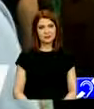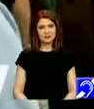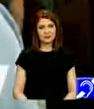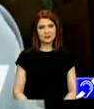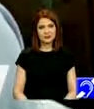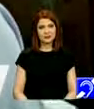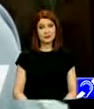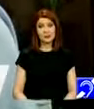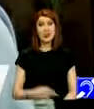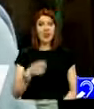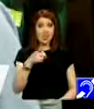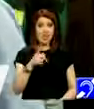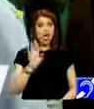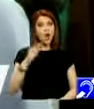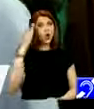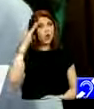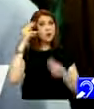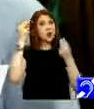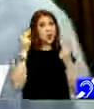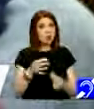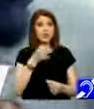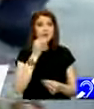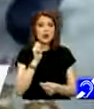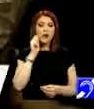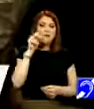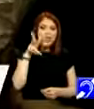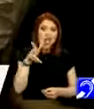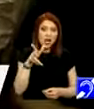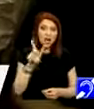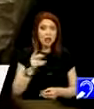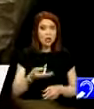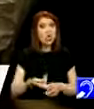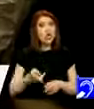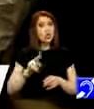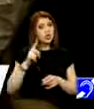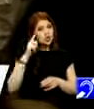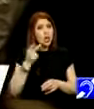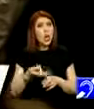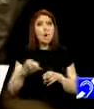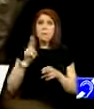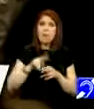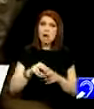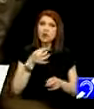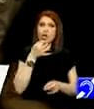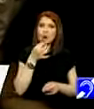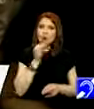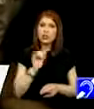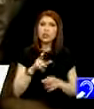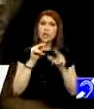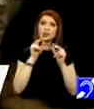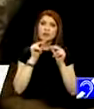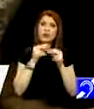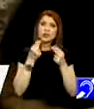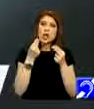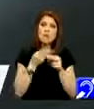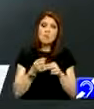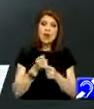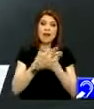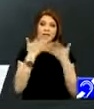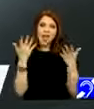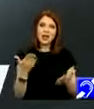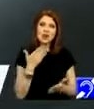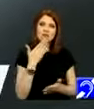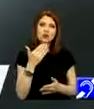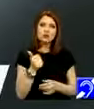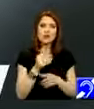people. Svetlana are o memorie bună și spune că de la o zi la alta își îmbogățește nu doar vocabularul, ci și pronunția. Mulțumesc